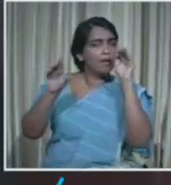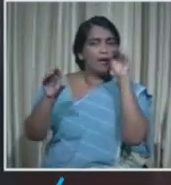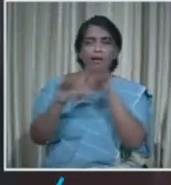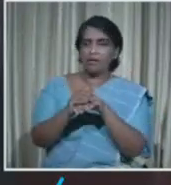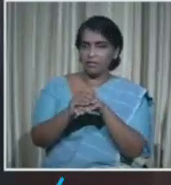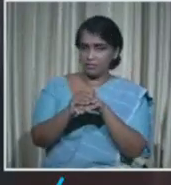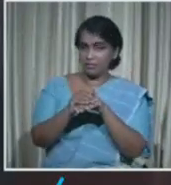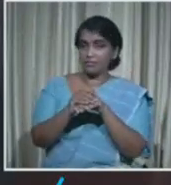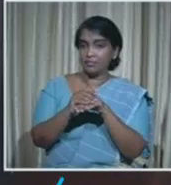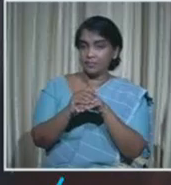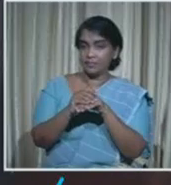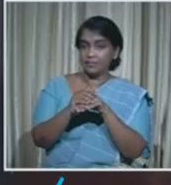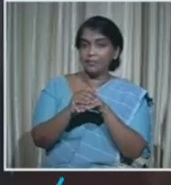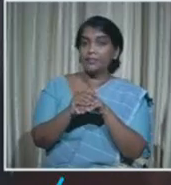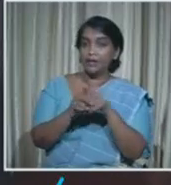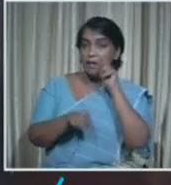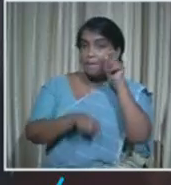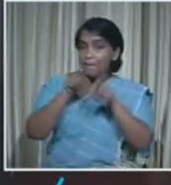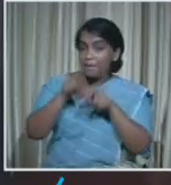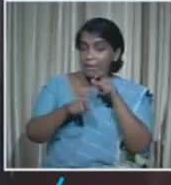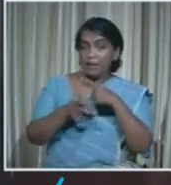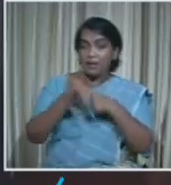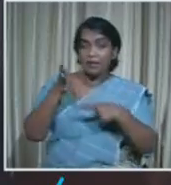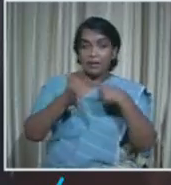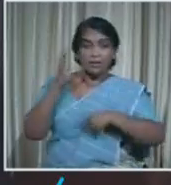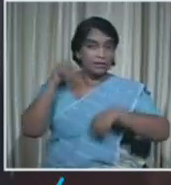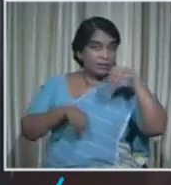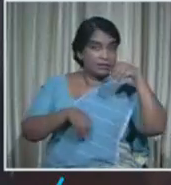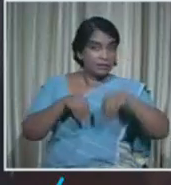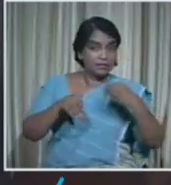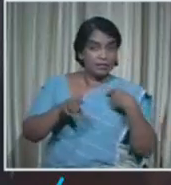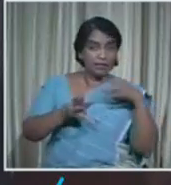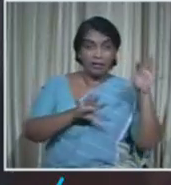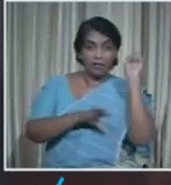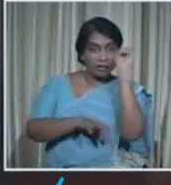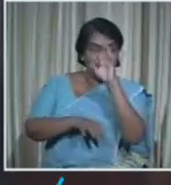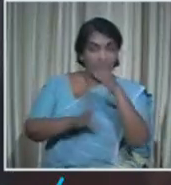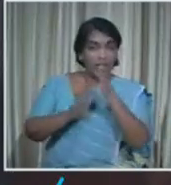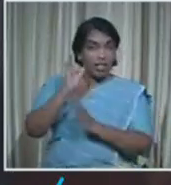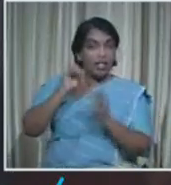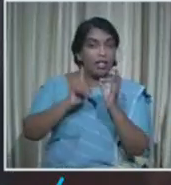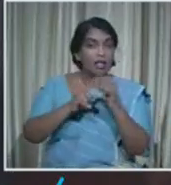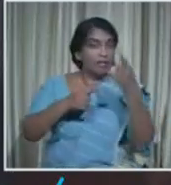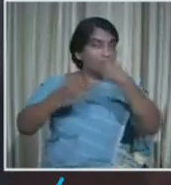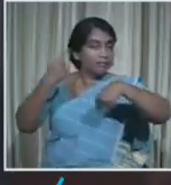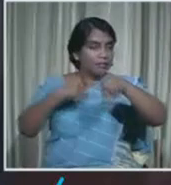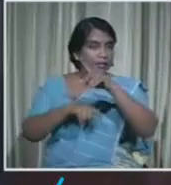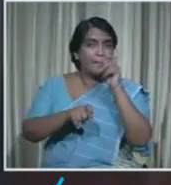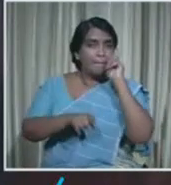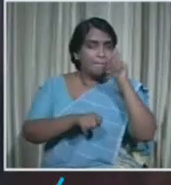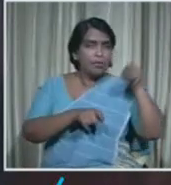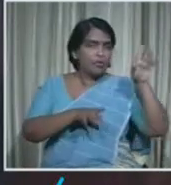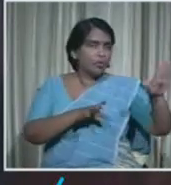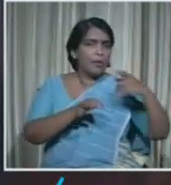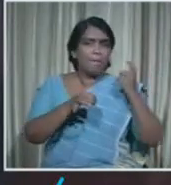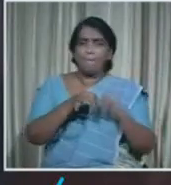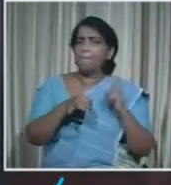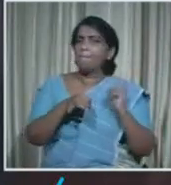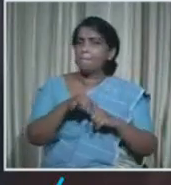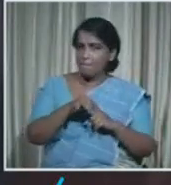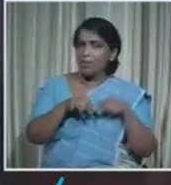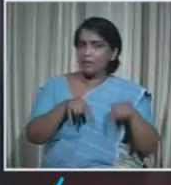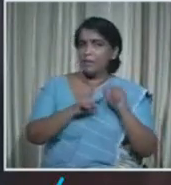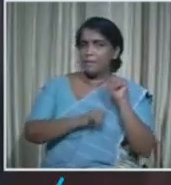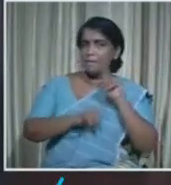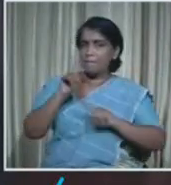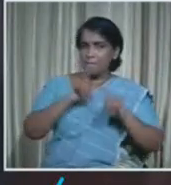තුල මා ජනතාව ඡන්දයෙන් පත් කළා එවපු මා ජන නියෝජ්‍යෝ ජනතාවගේ ප්‍රශ්න පිළිබඳව අද පාර්ලිමේන්තුව